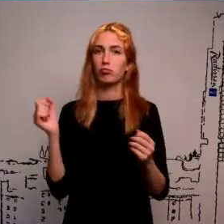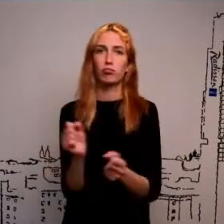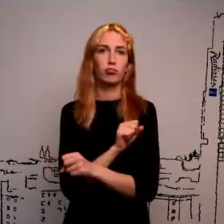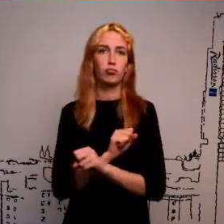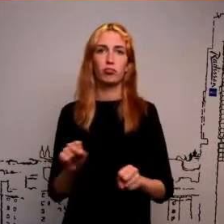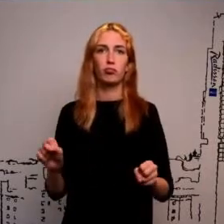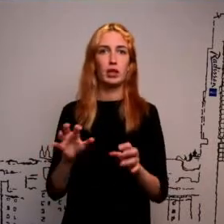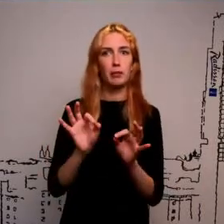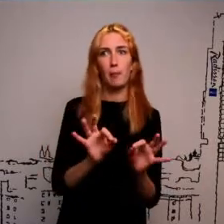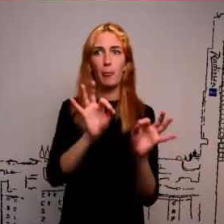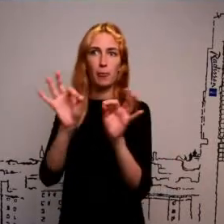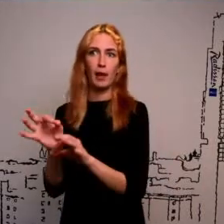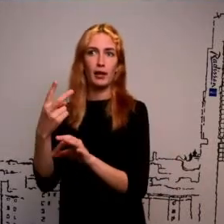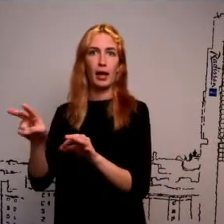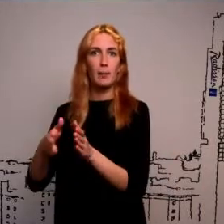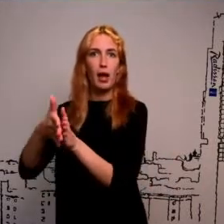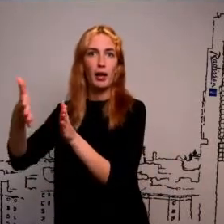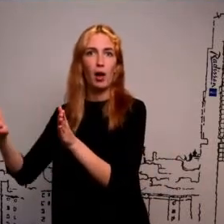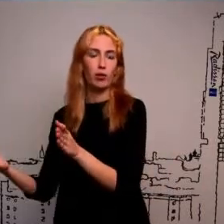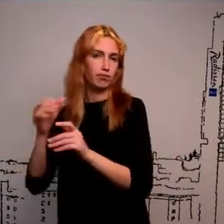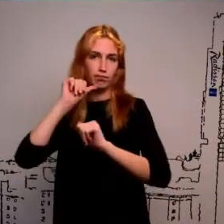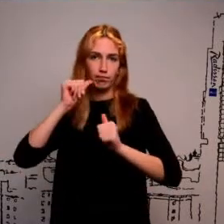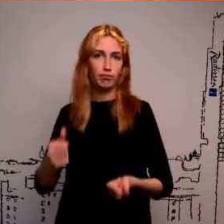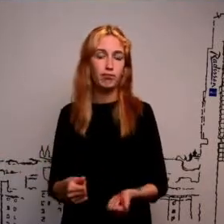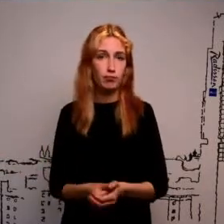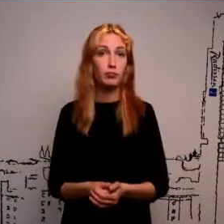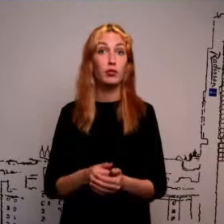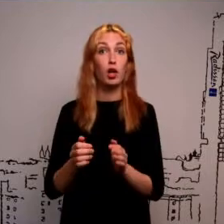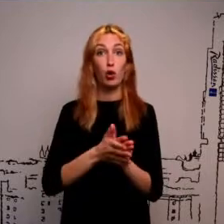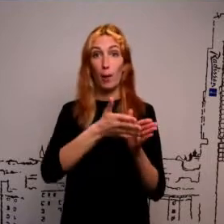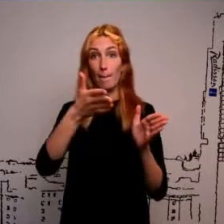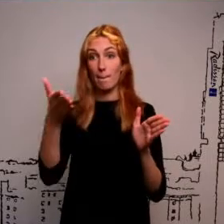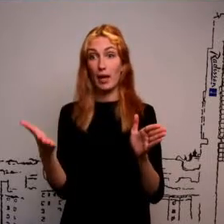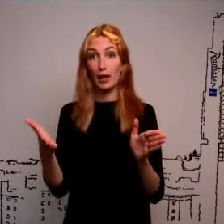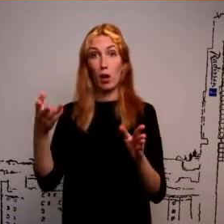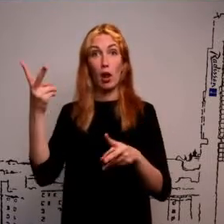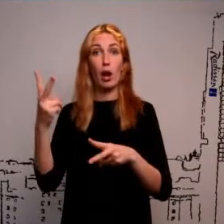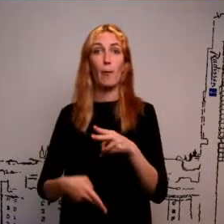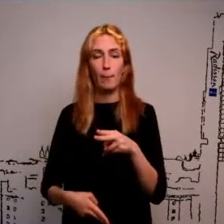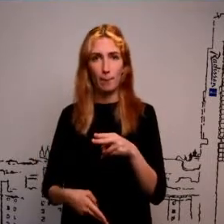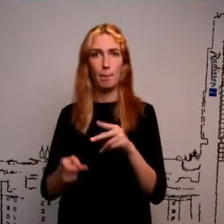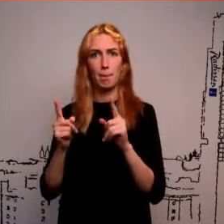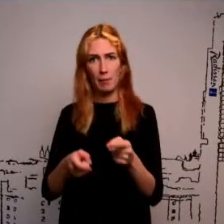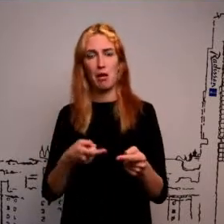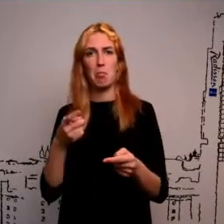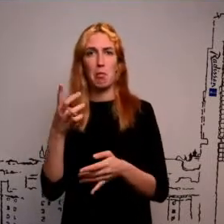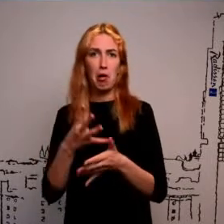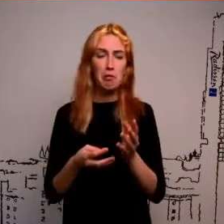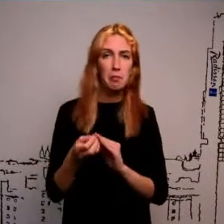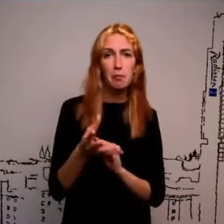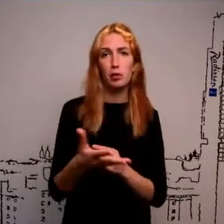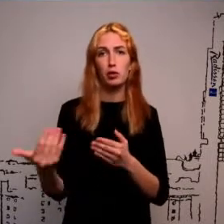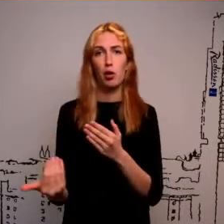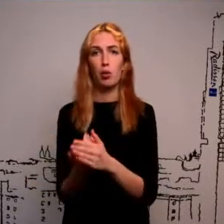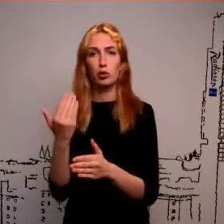saa üdasi viia teise perioodi. Tundub täiesti mõistlik. Ei, ikka kui periood on läbi, siis tuleb ära arveldada ja uus periood